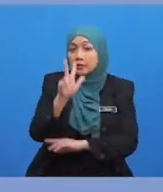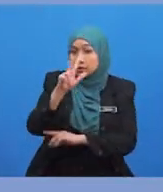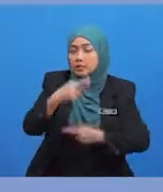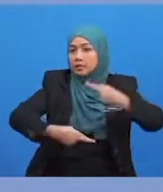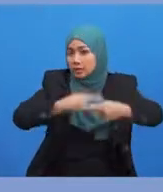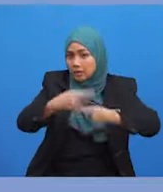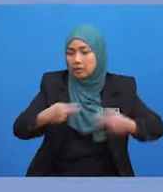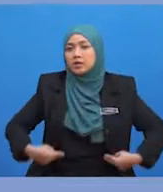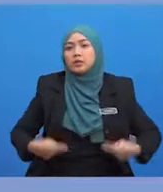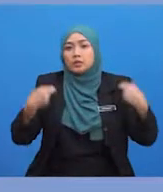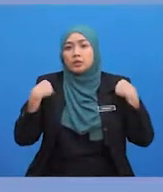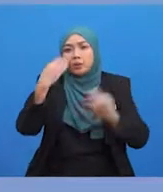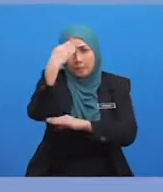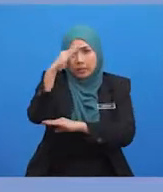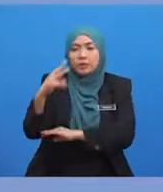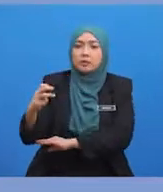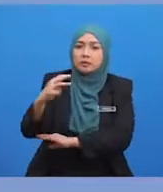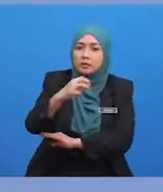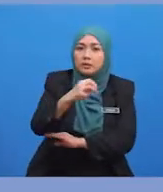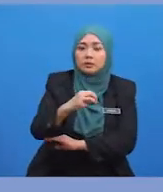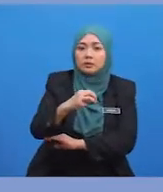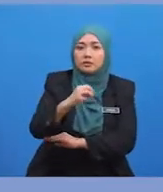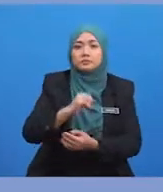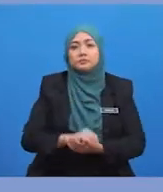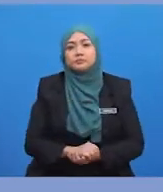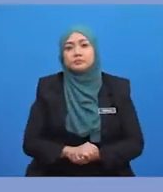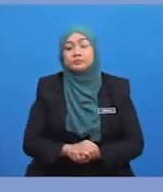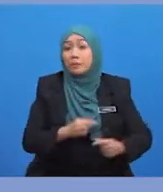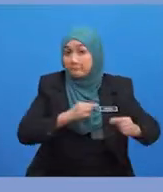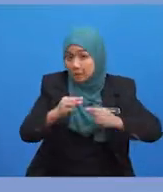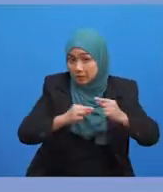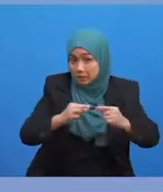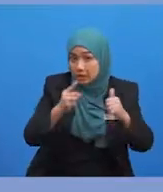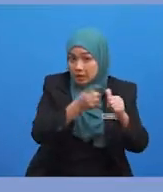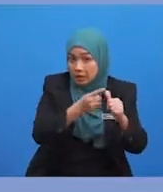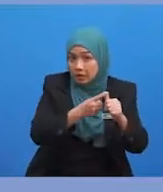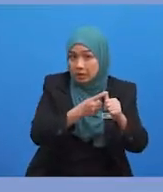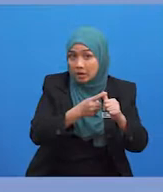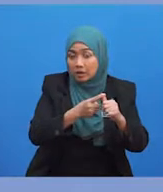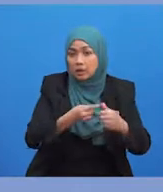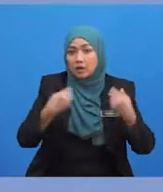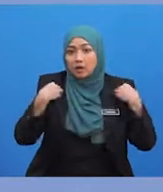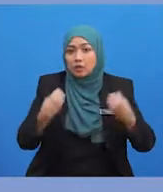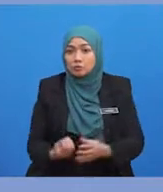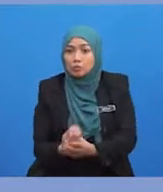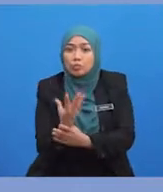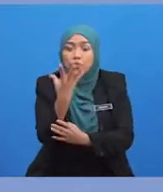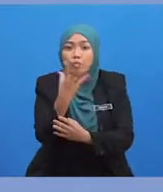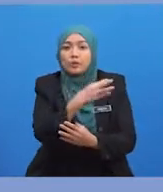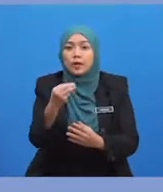hidup bagi mikroorganisma, iaitu bergerak, bertumbuh dan bernafas.